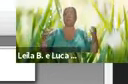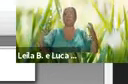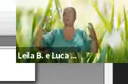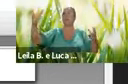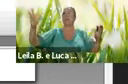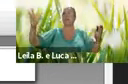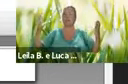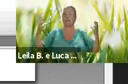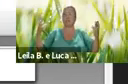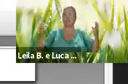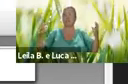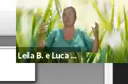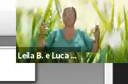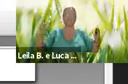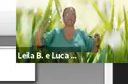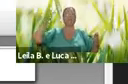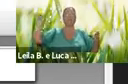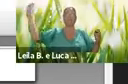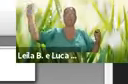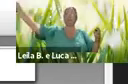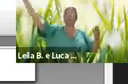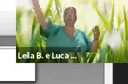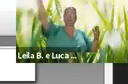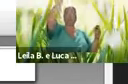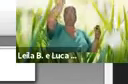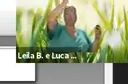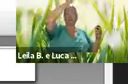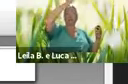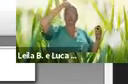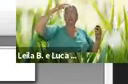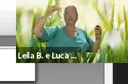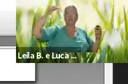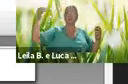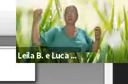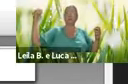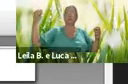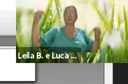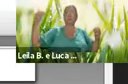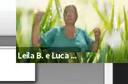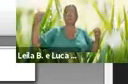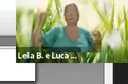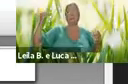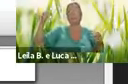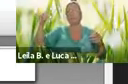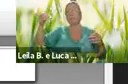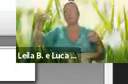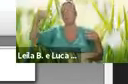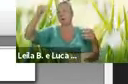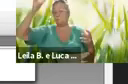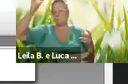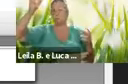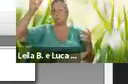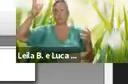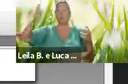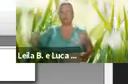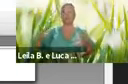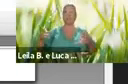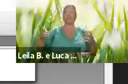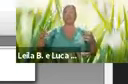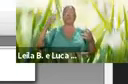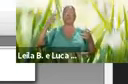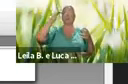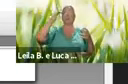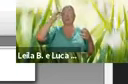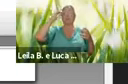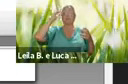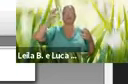se siamo distanti tra di noi, fili di luce ci collegano pure noi, a un livello più ampio, diciamo